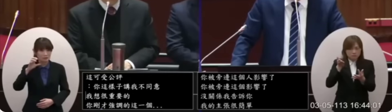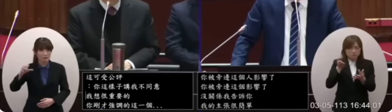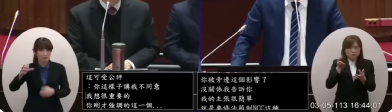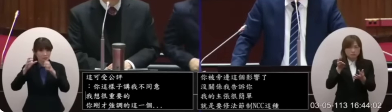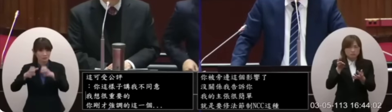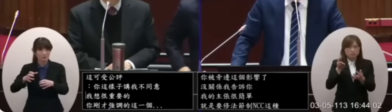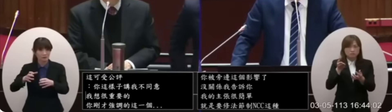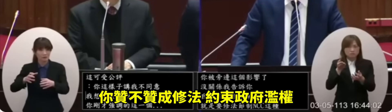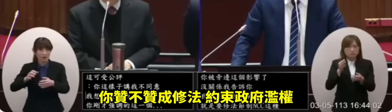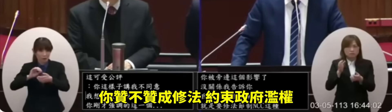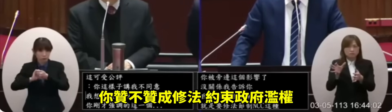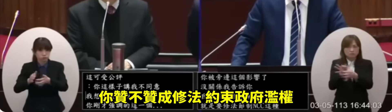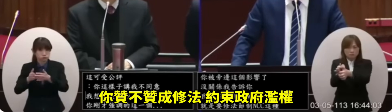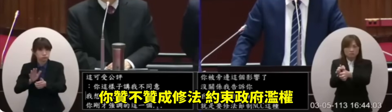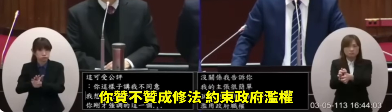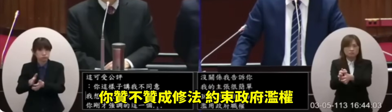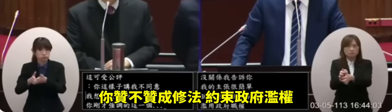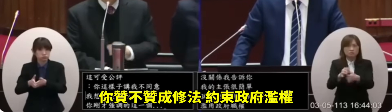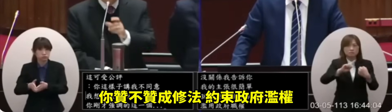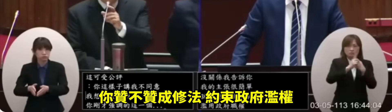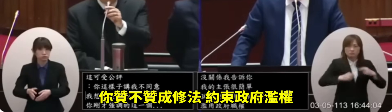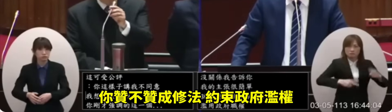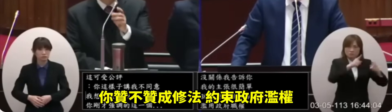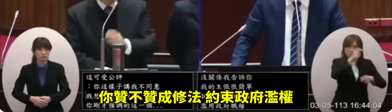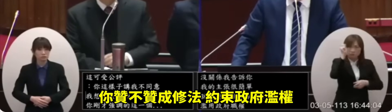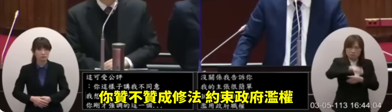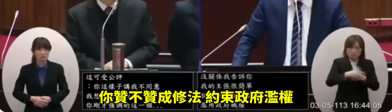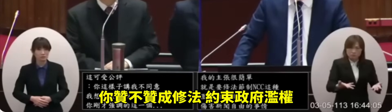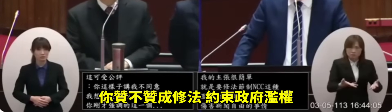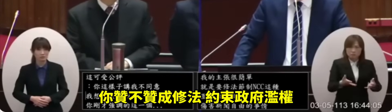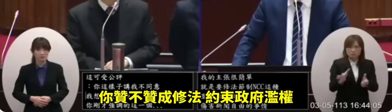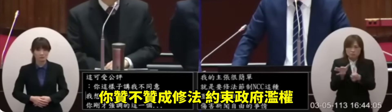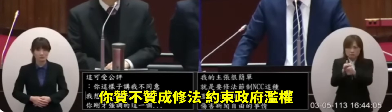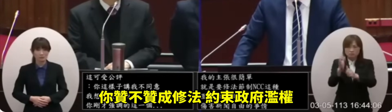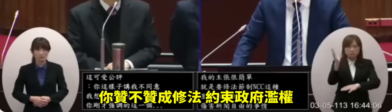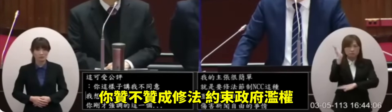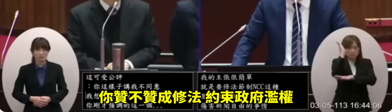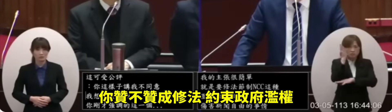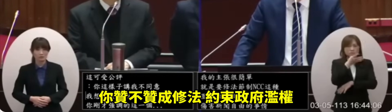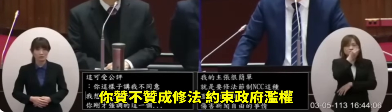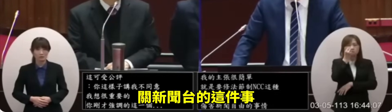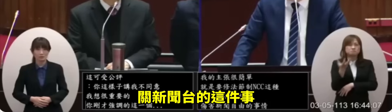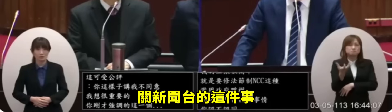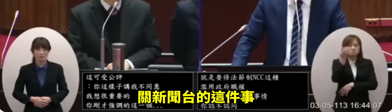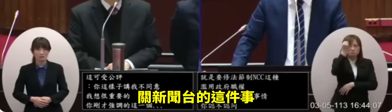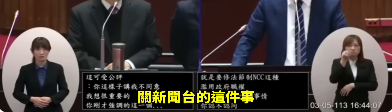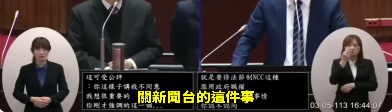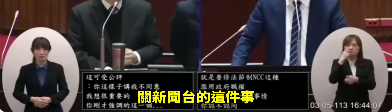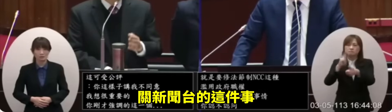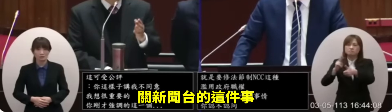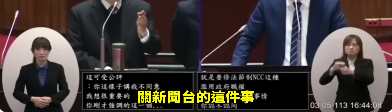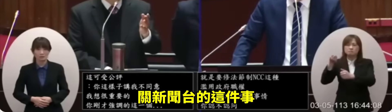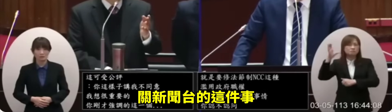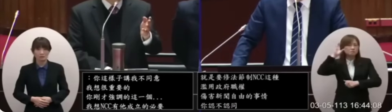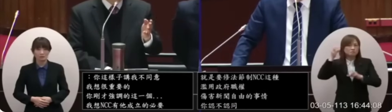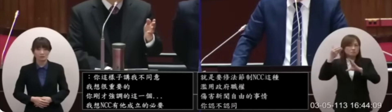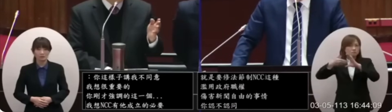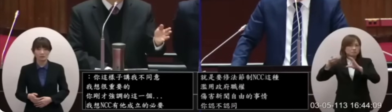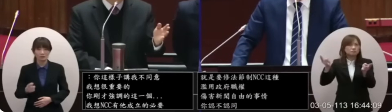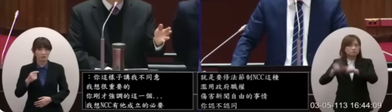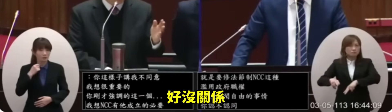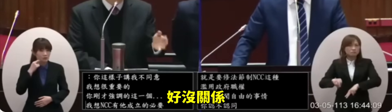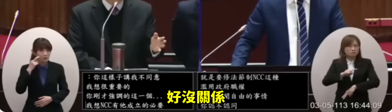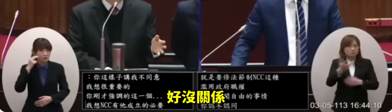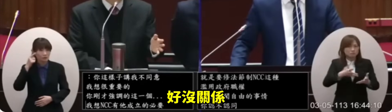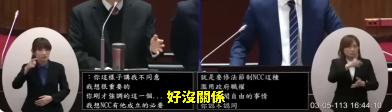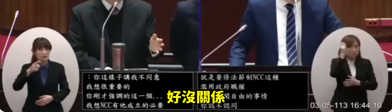成立的必要了。 哦，你赞不赞成修法约束政府滥权关新闻台的这件事？ 我不认为